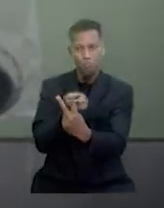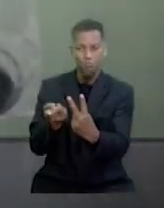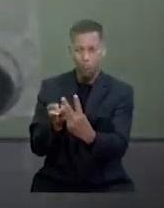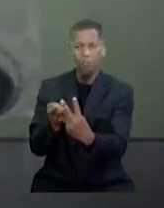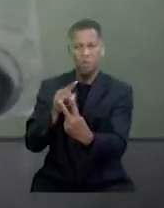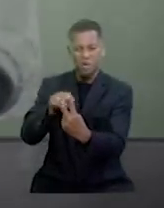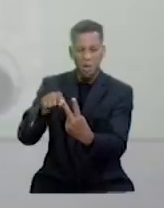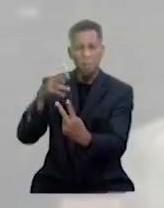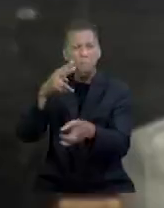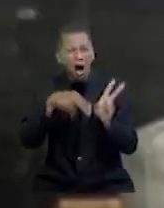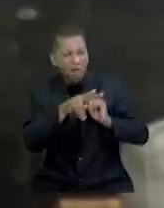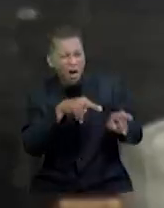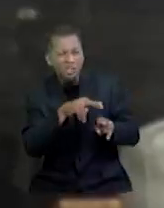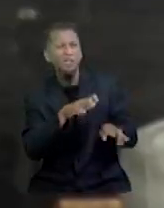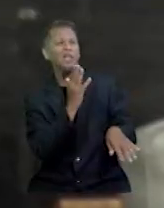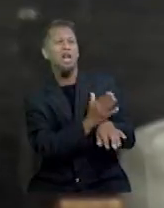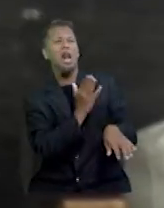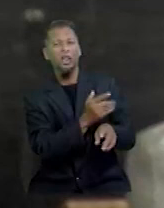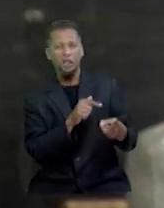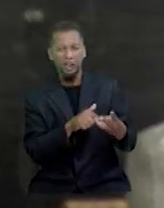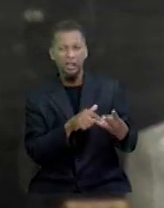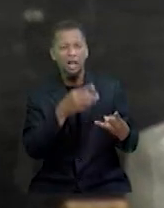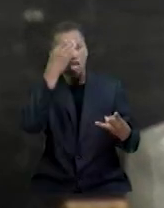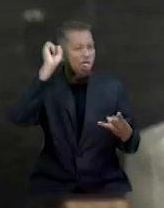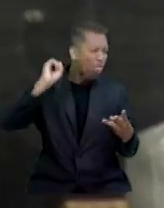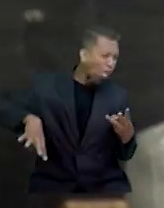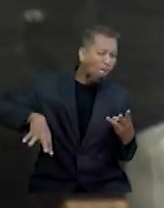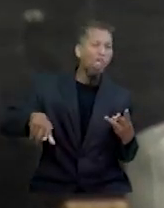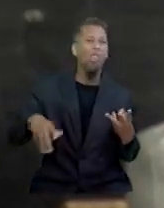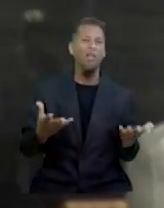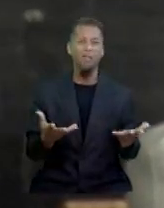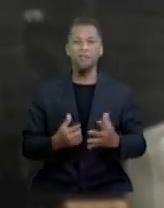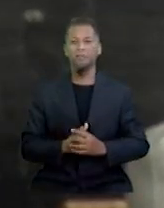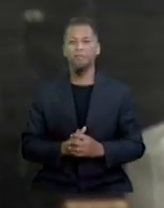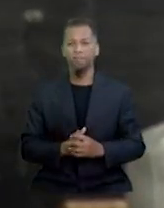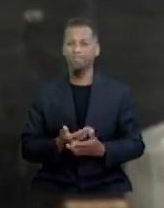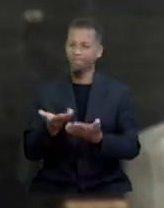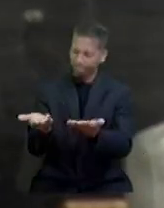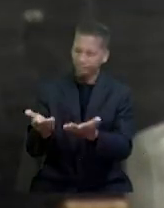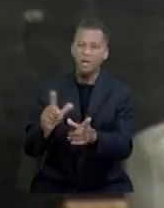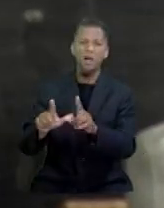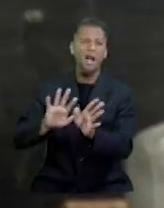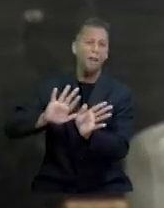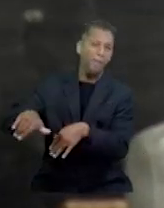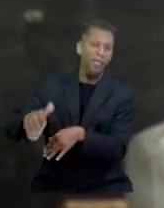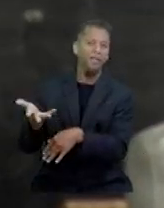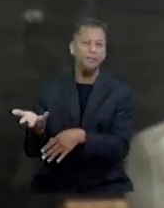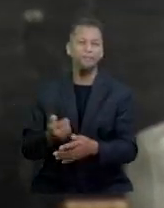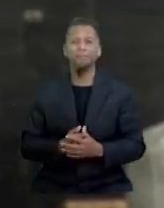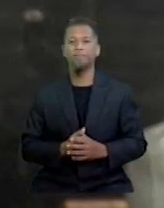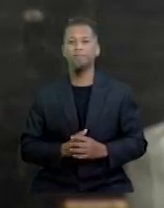lambat mengambil tindakan. Yang kita hadapi ini kan lembaga-lembaga yang abai, ya, yang abai, yang merasa tugasnya